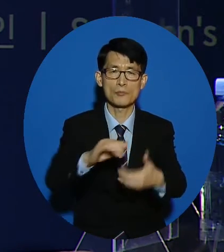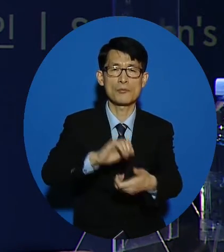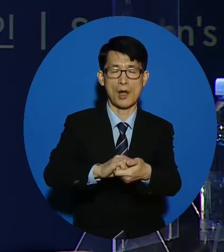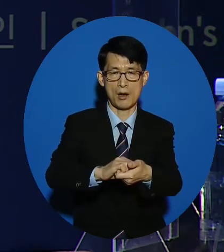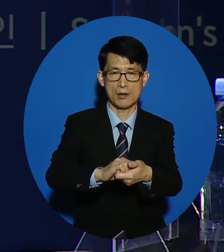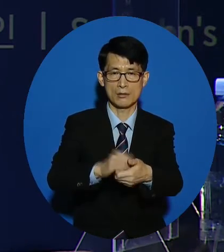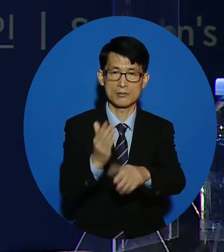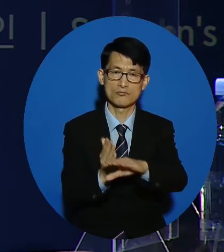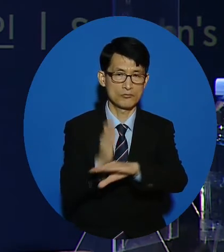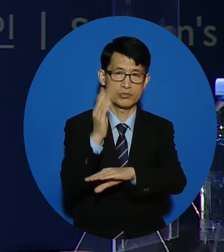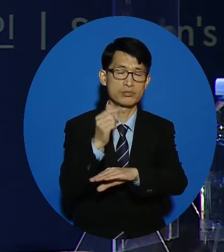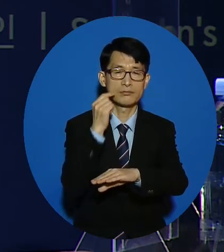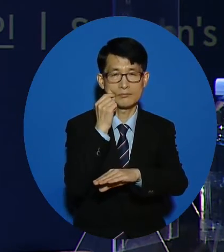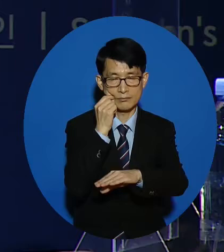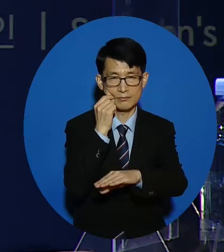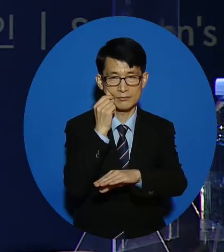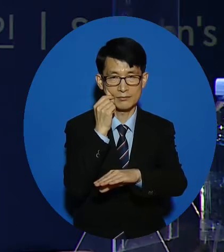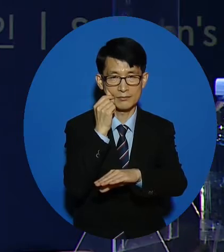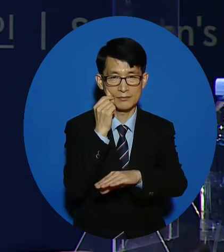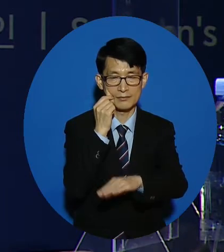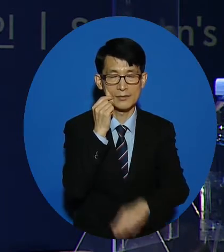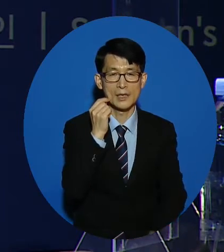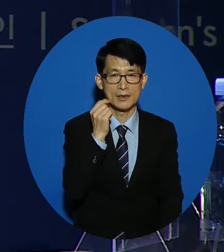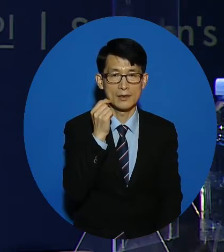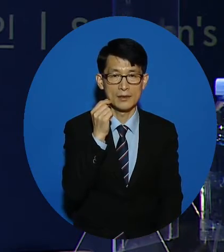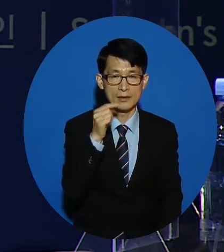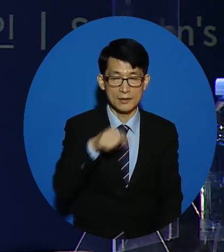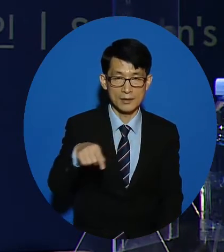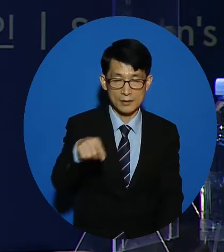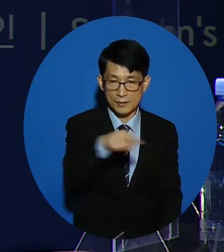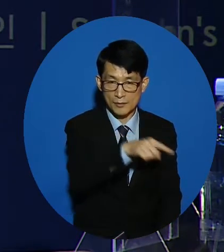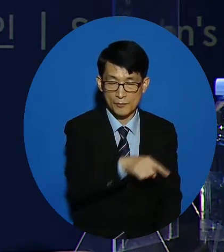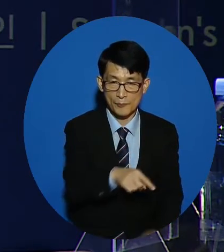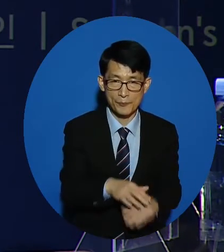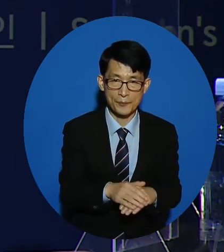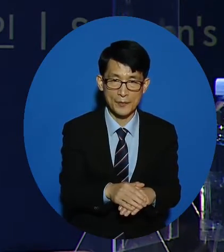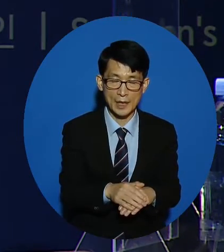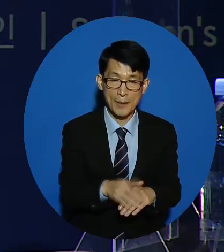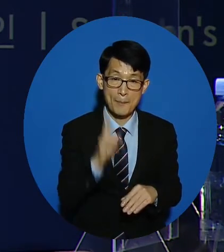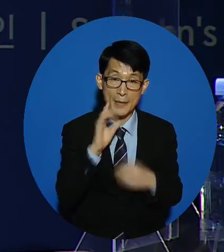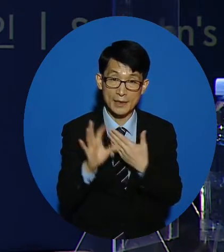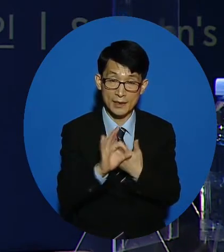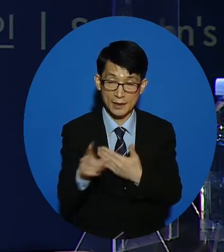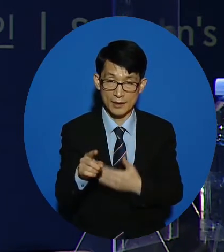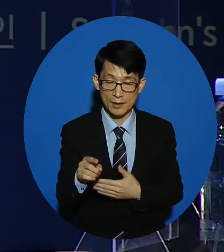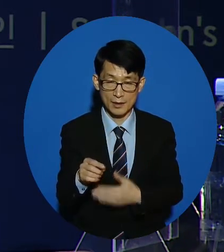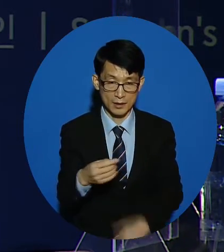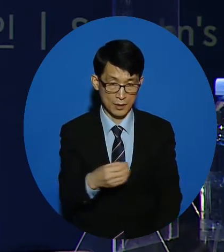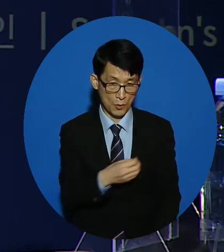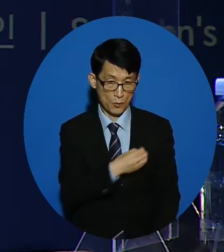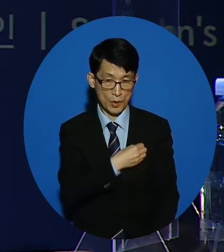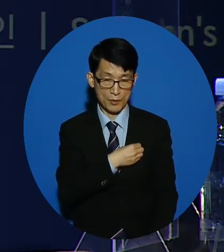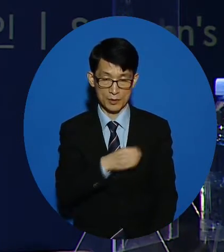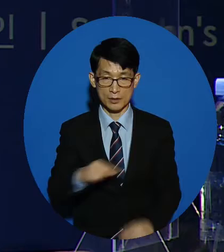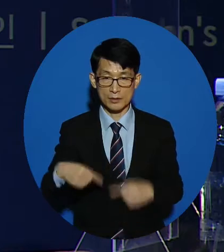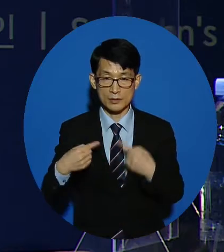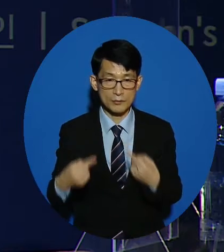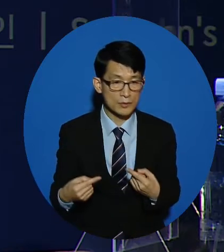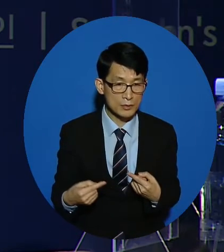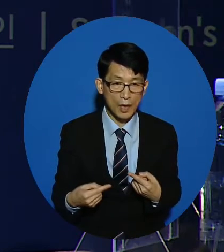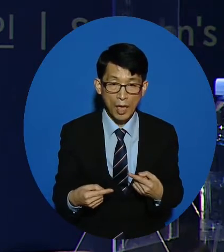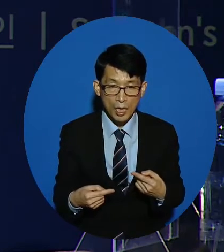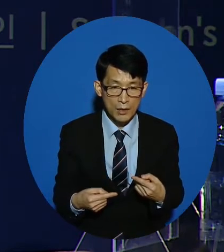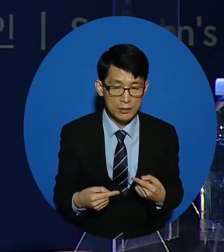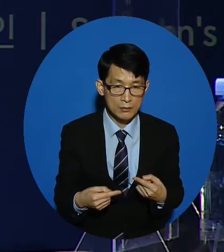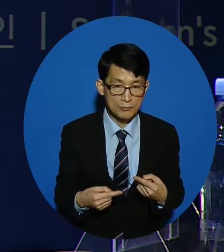그 제한 그 안에 들지 못한 이 회원들은 오셔도 어떤 때는